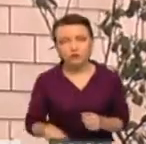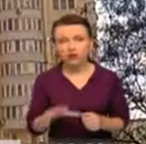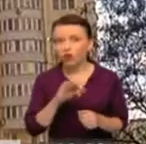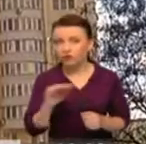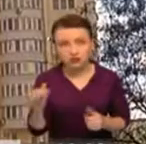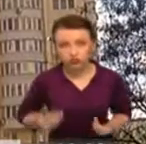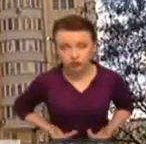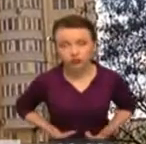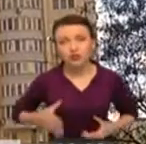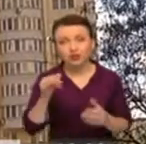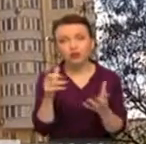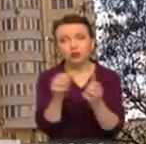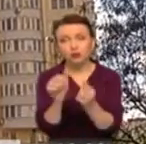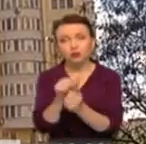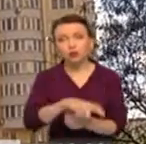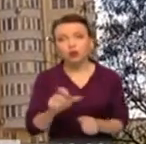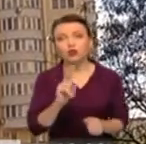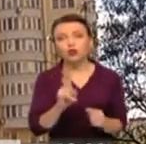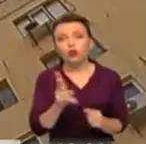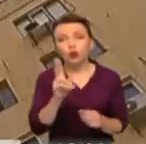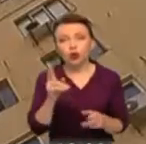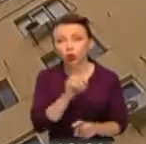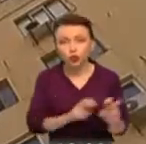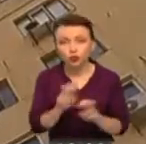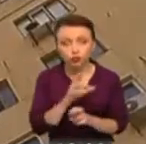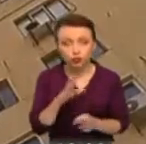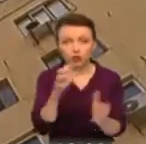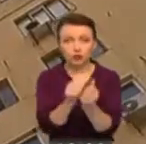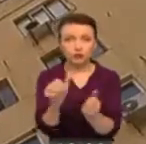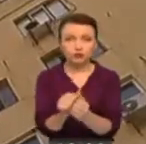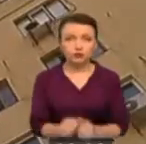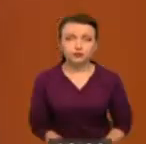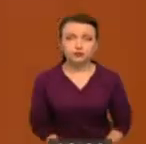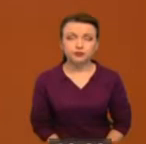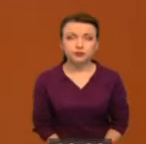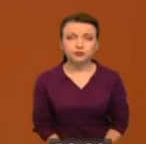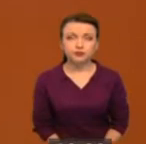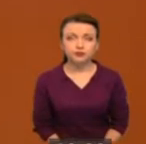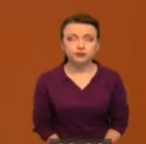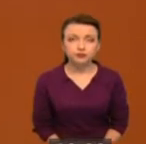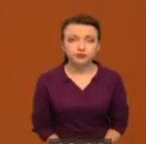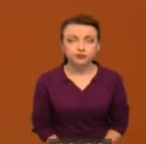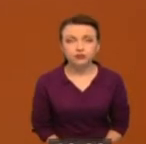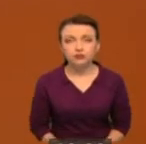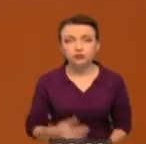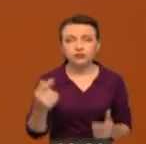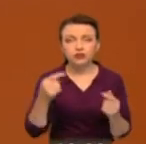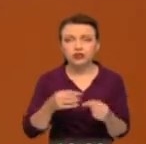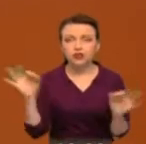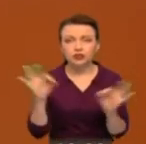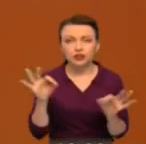ж людей, які перебували у розшуку. Вадим Ярошенко, Андрій Ніконов, телеканал Київ. Попри різке